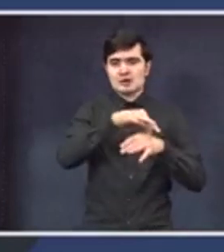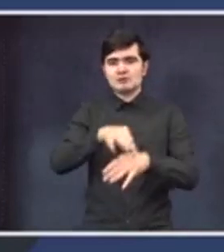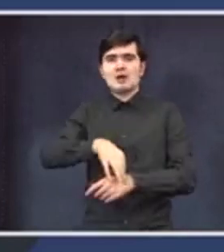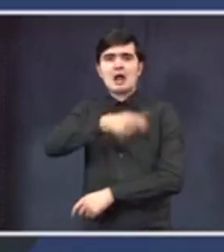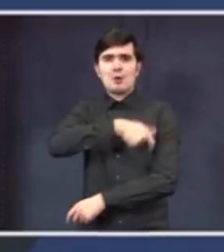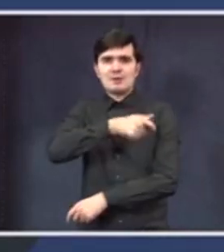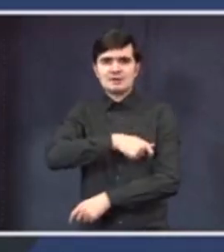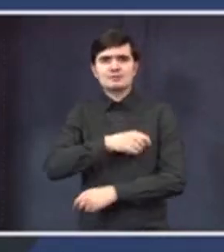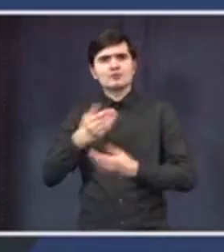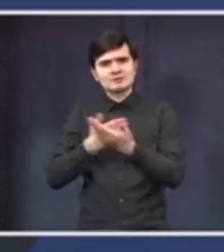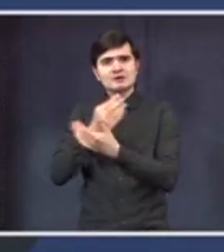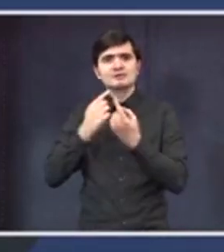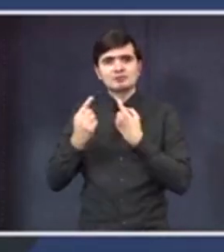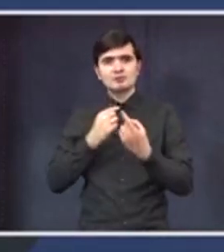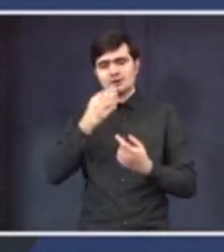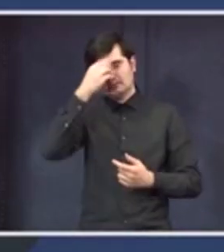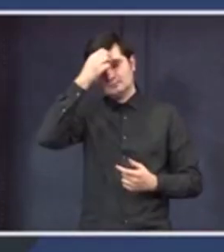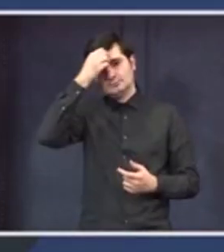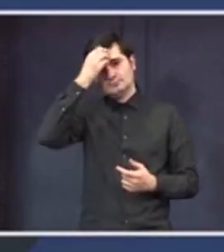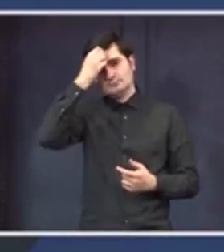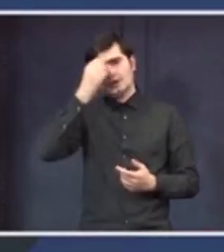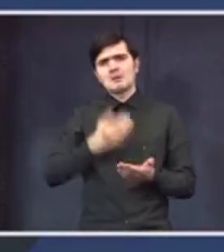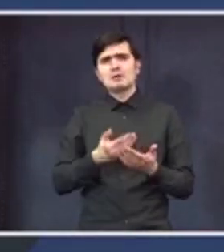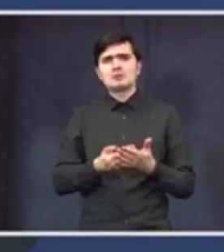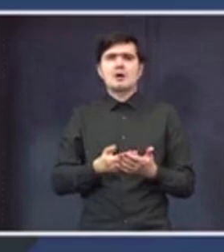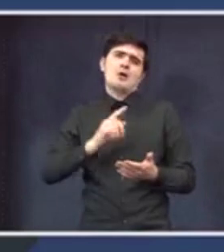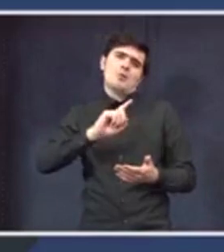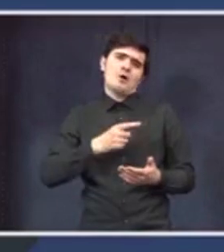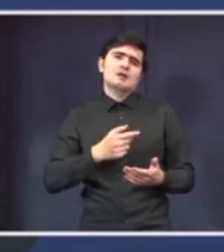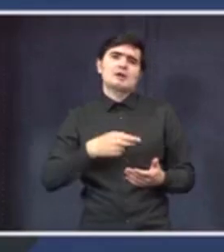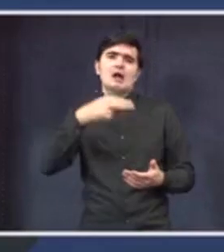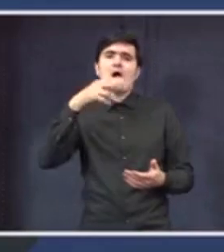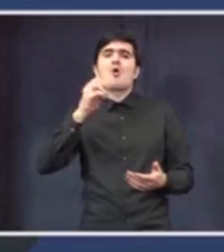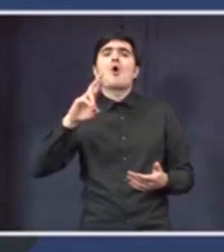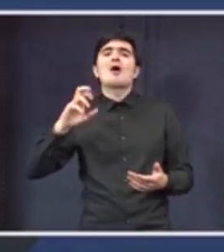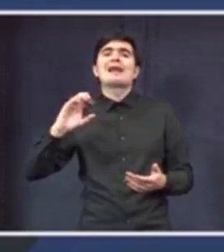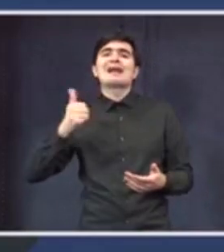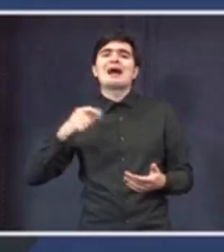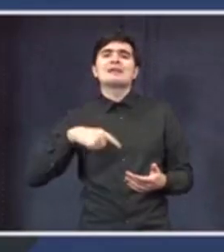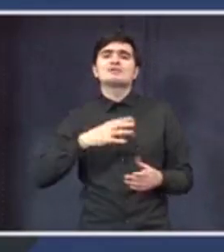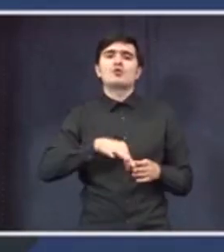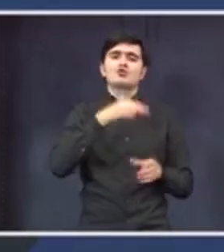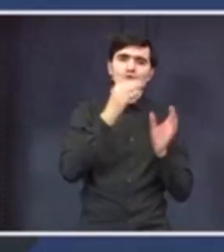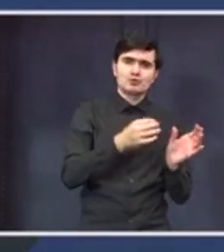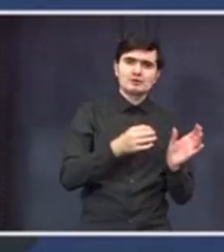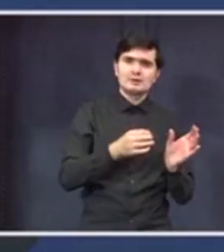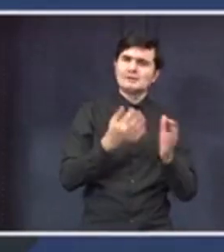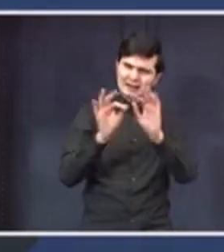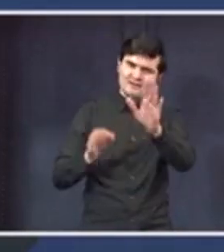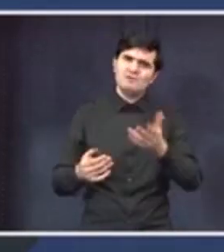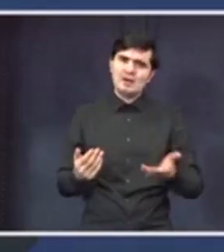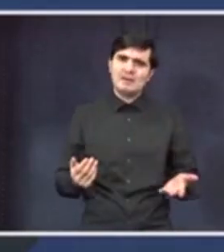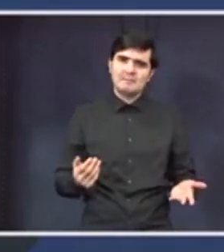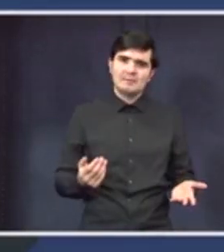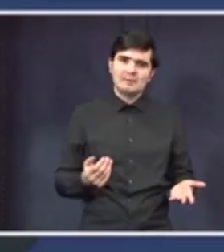Comitetul Interministerial, unde le vom discuta, pentru că putem să avem o soluție din sectorul Horeca, să spunem, da? Dar nu puteau fi discutate în